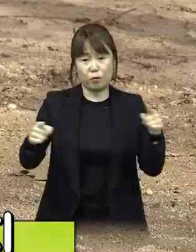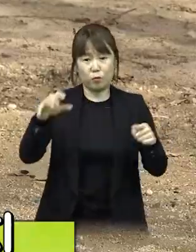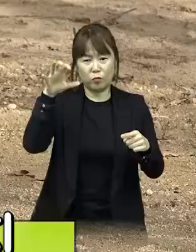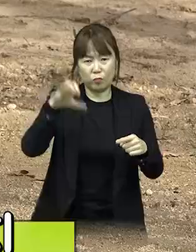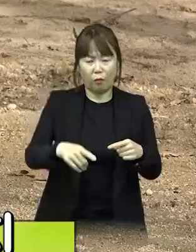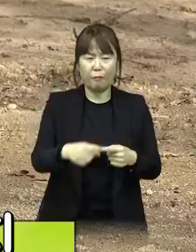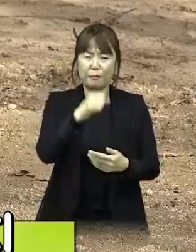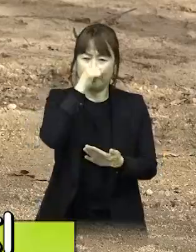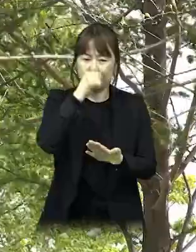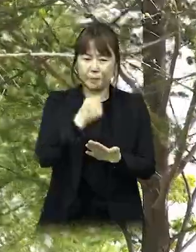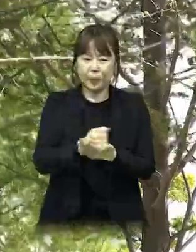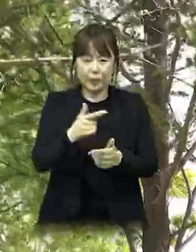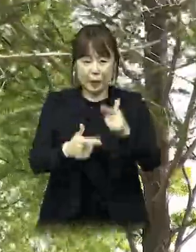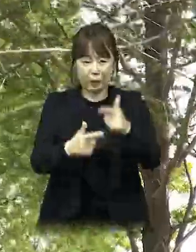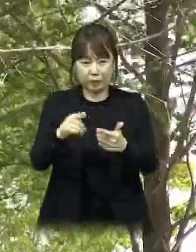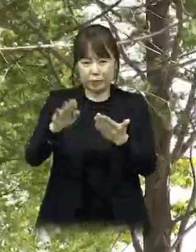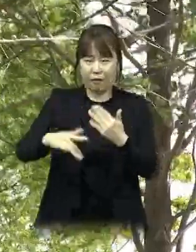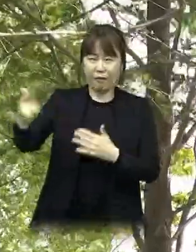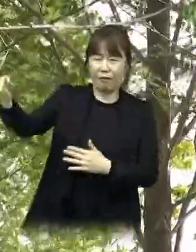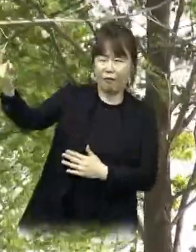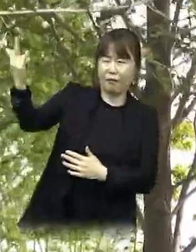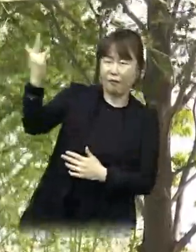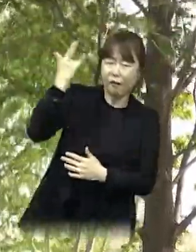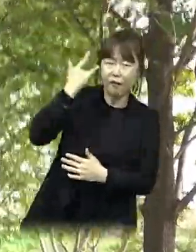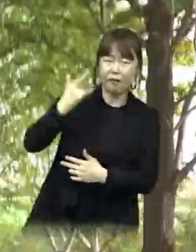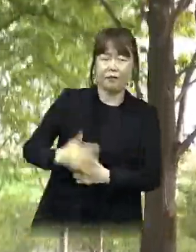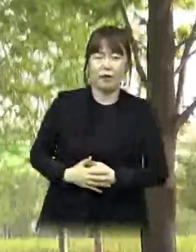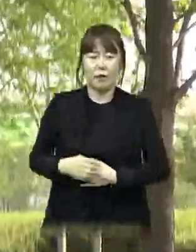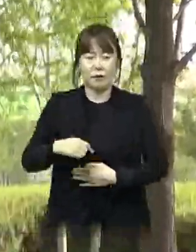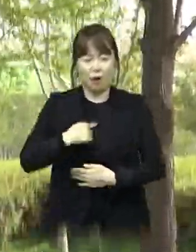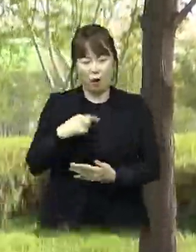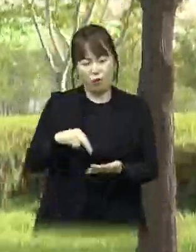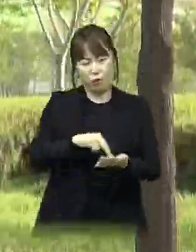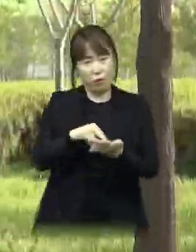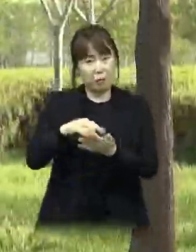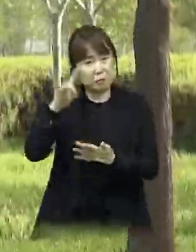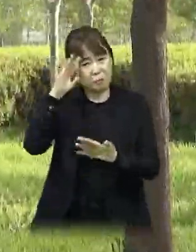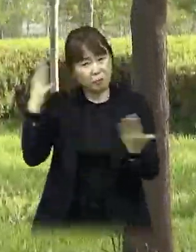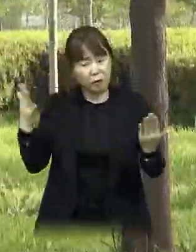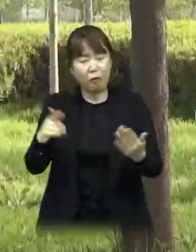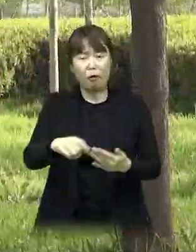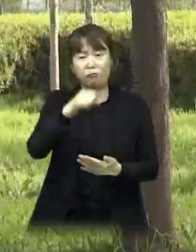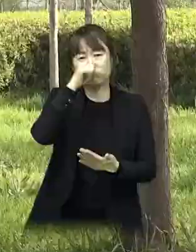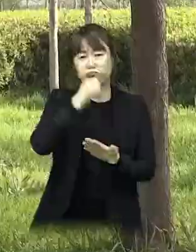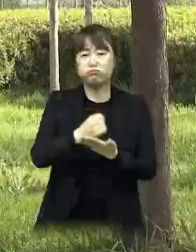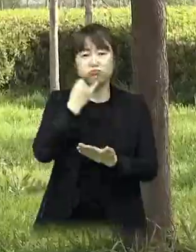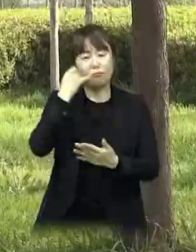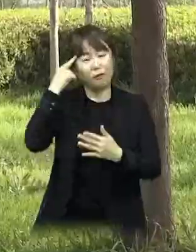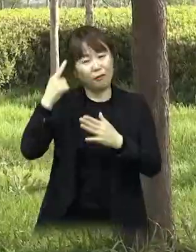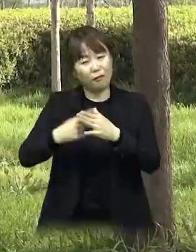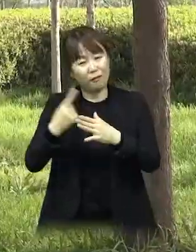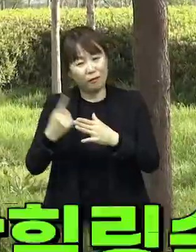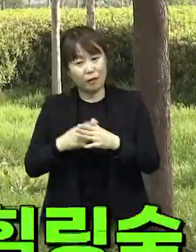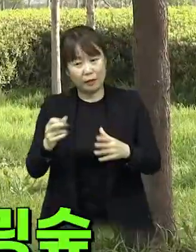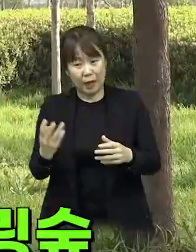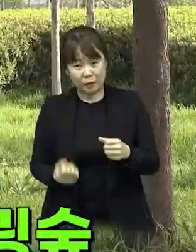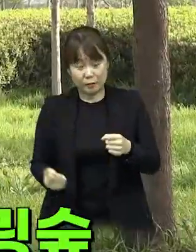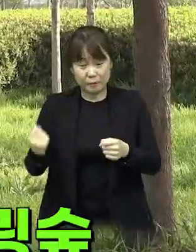아래에서 적당한 햇볕을 맞으며 혼자여도 외롭지 않을 이곳에서 일상에 재충전하는 건